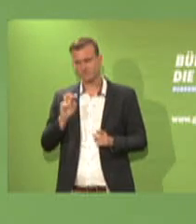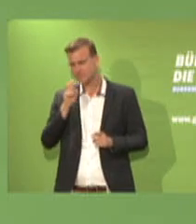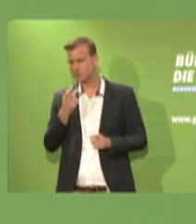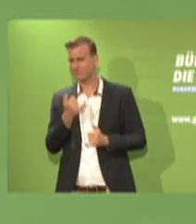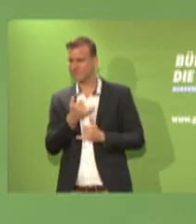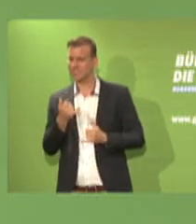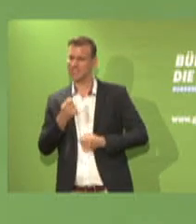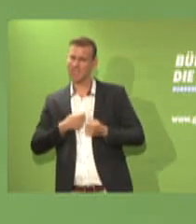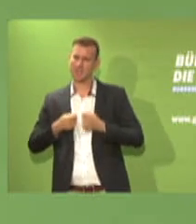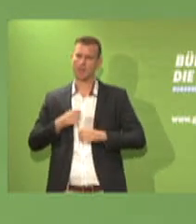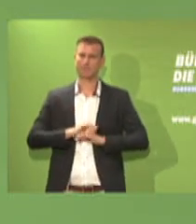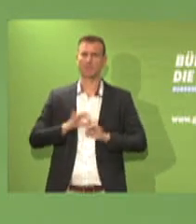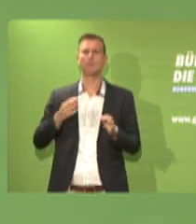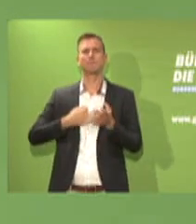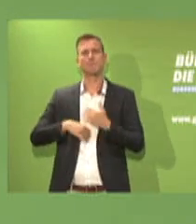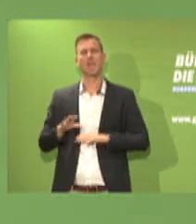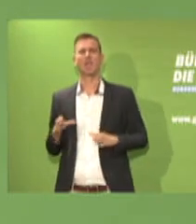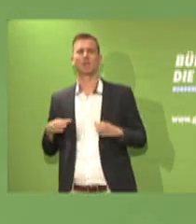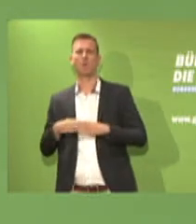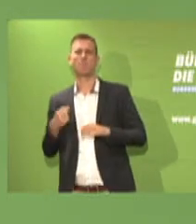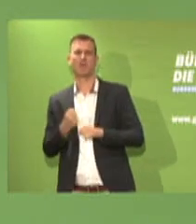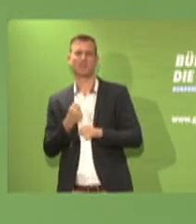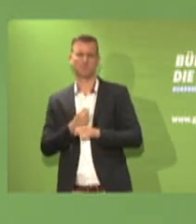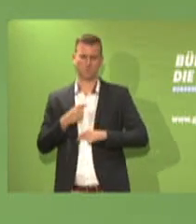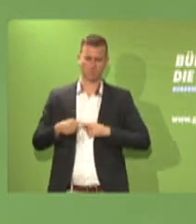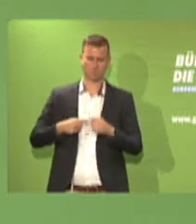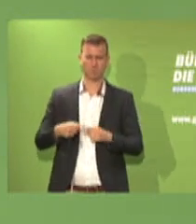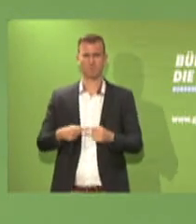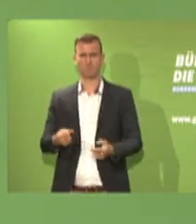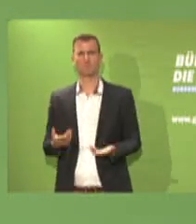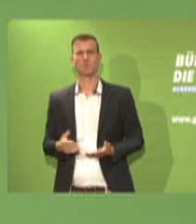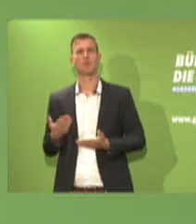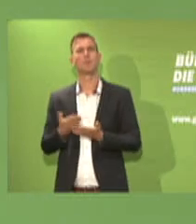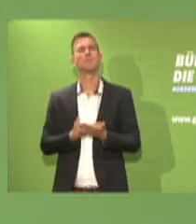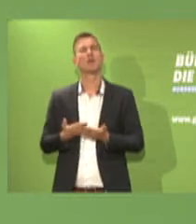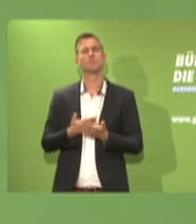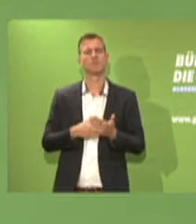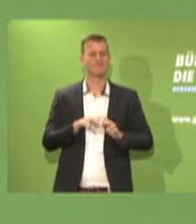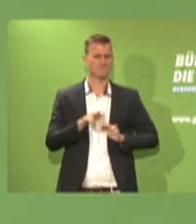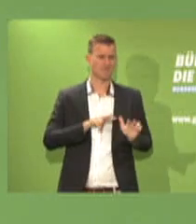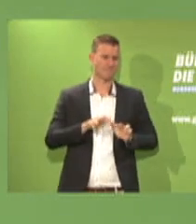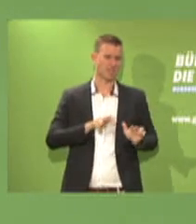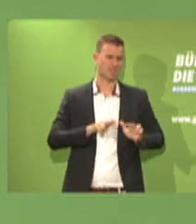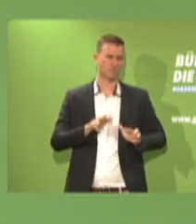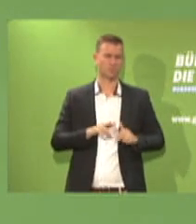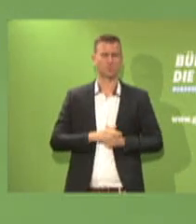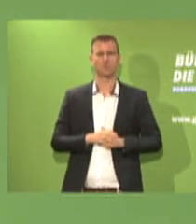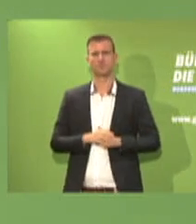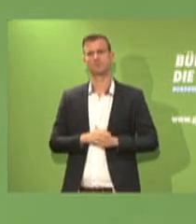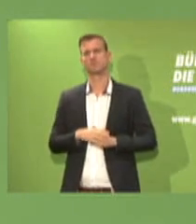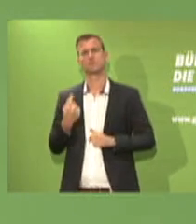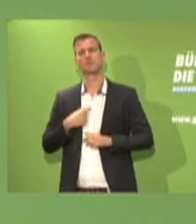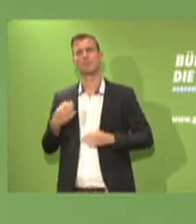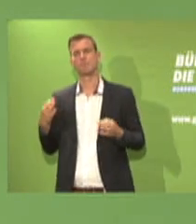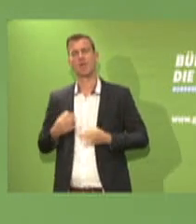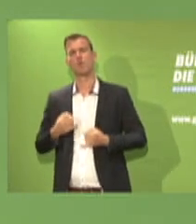Handlungsmöglichkeiten haben, mehr Kooperationen auf den Weg zu bringen, zum Beispiel zwischen Verwaltungen. Wir brauchen